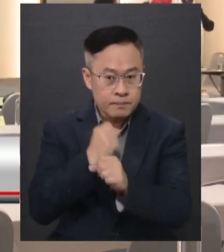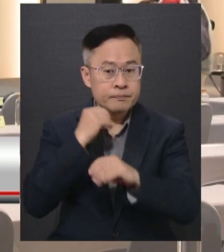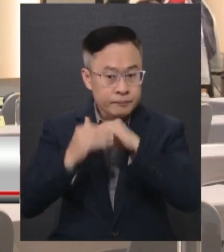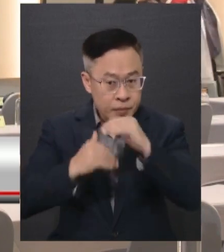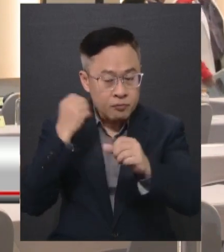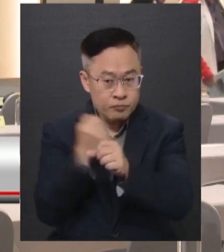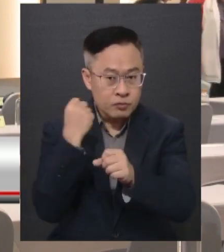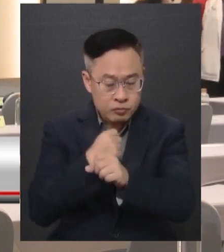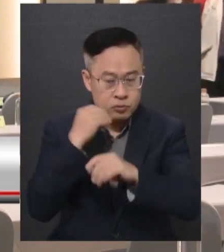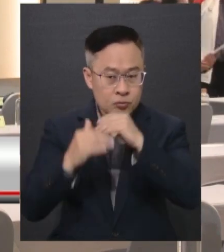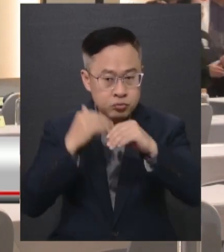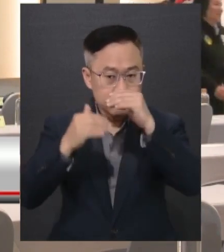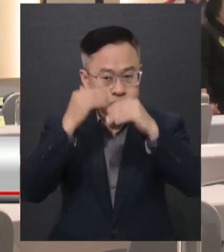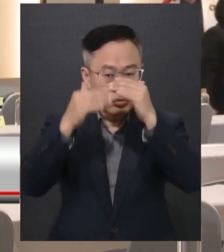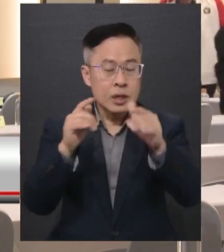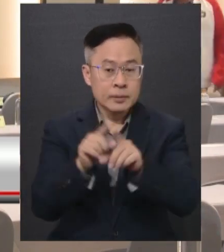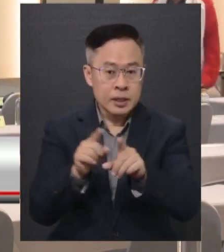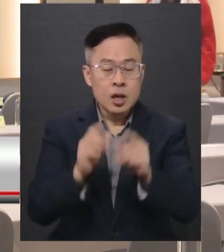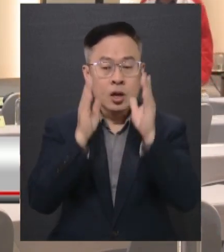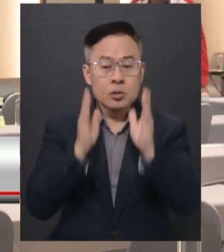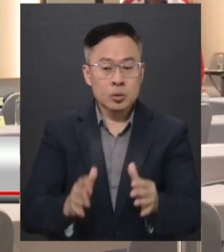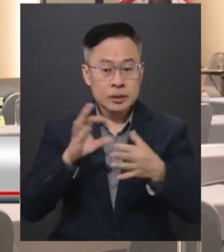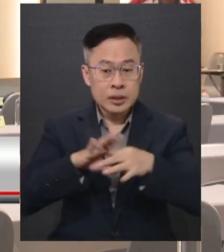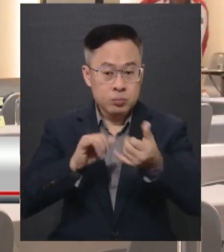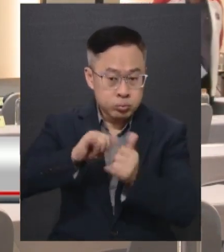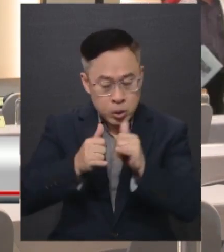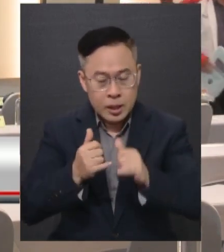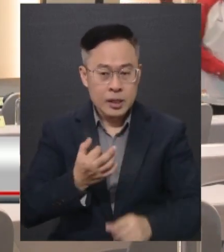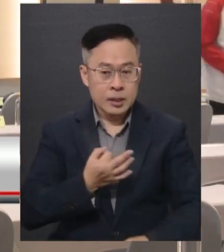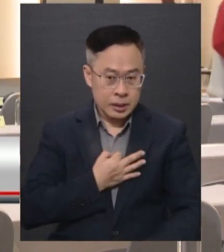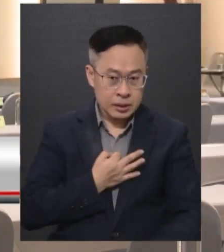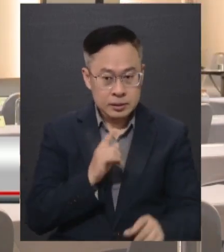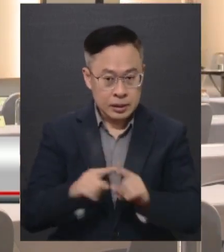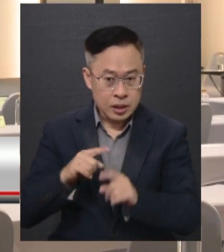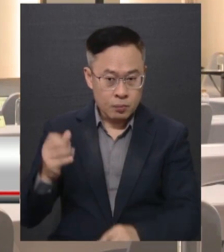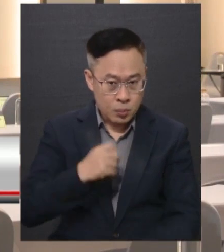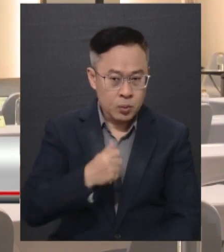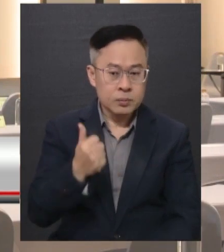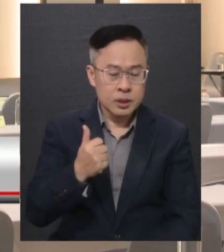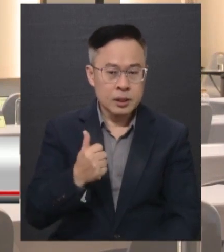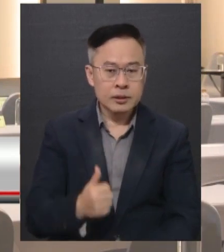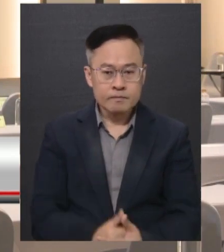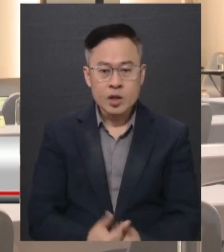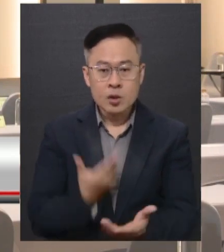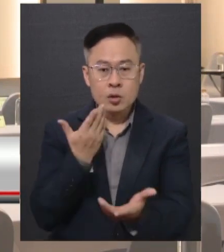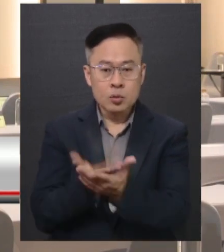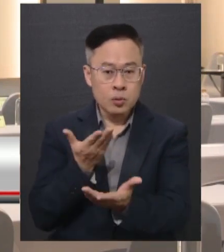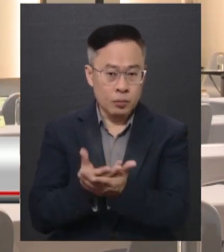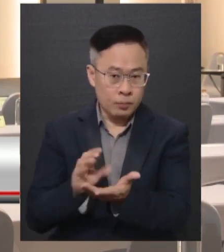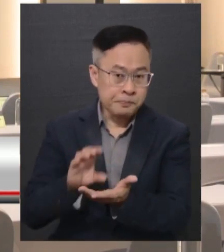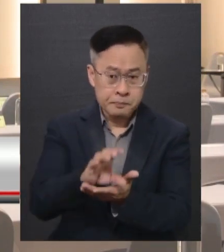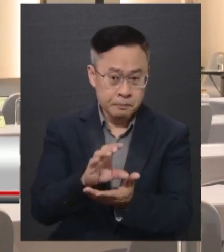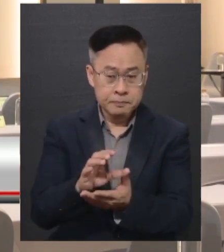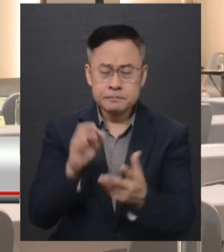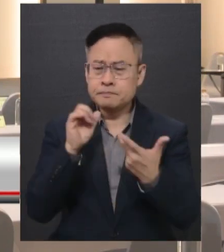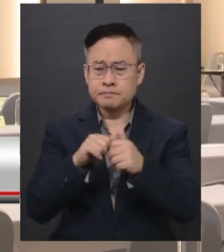ให้นักกีฬาได้มีเหรียญติดกลับมาได้มากที่สุดครับส่วนเรื่องงบประมาณนะครับก็ไม่มีปัญหา